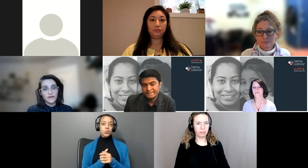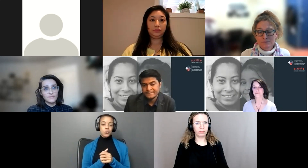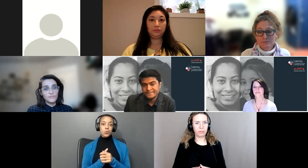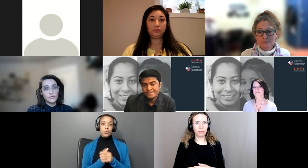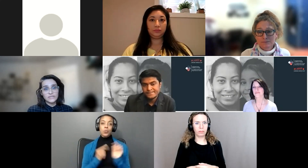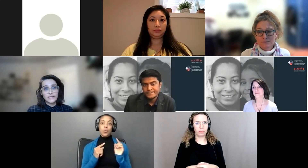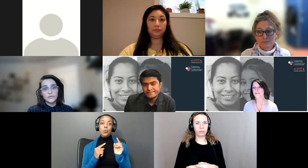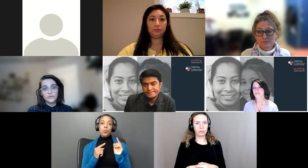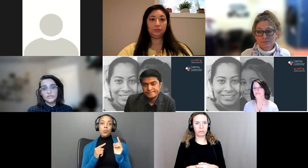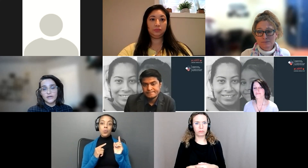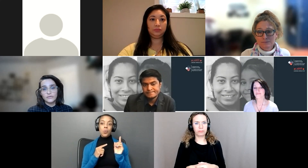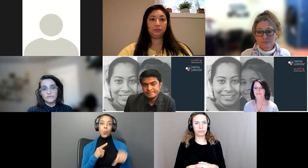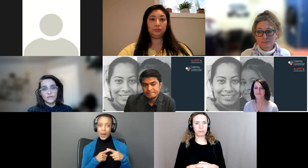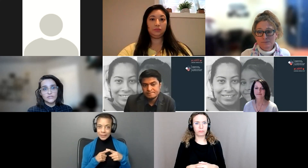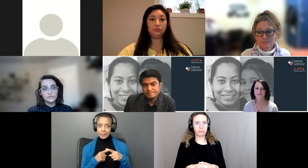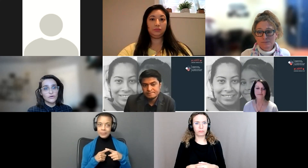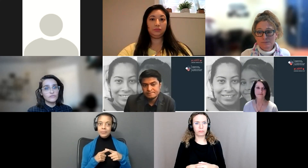Ça affecte la vitesse